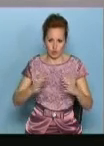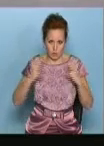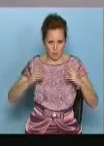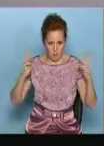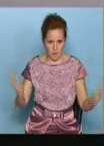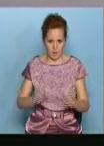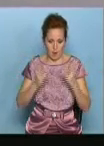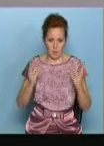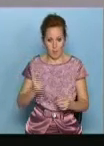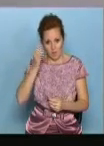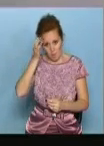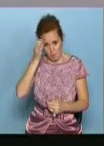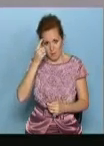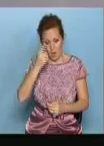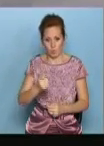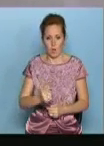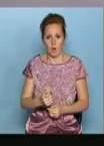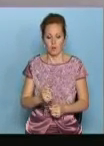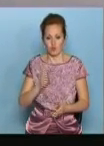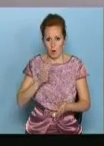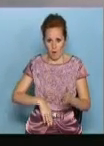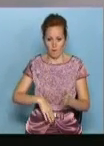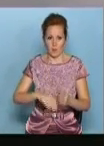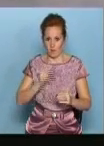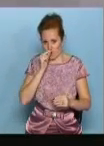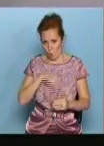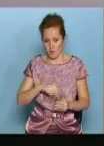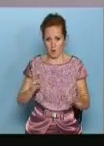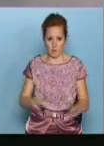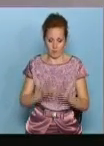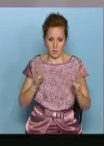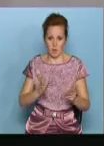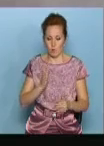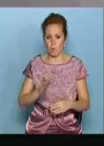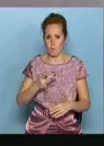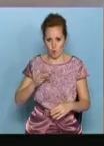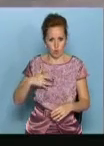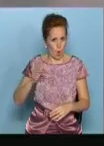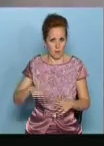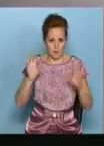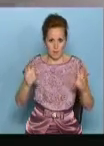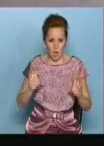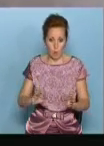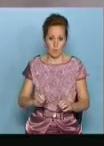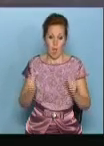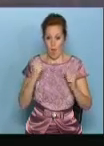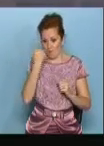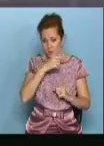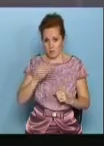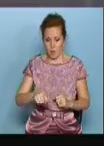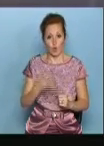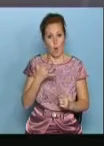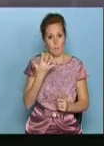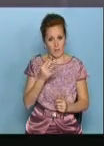напоминают лесники, и предупреждают, штрафовать виновников возгораний будут по всей строгости закона. Для физлиц наказание до 5000